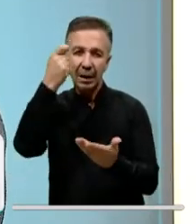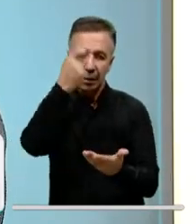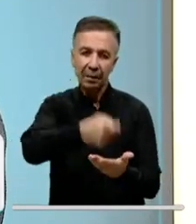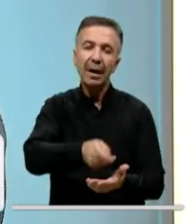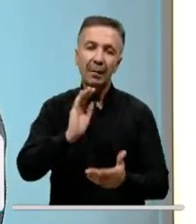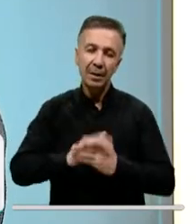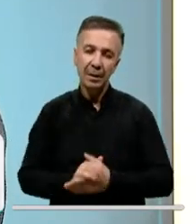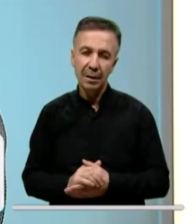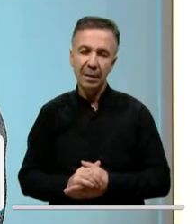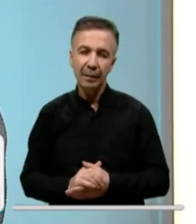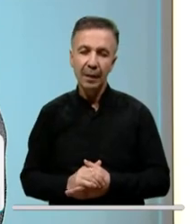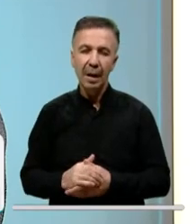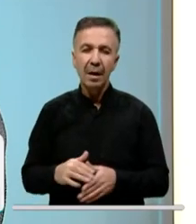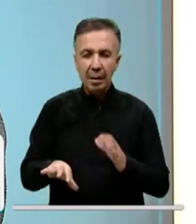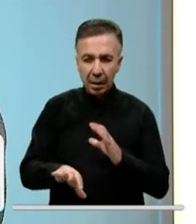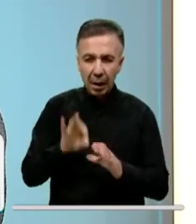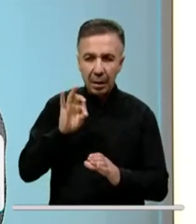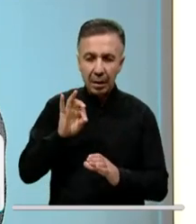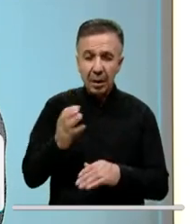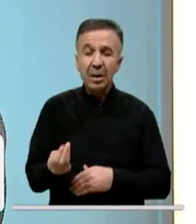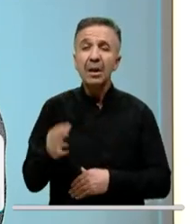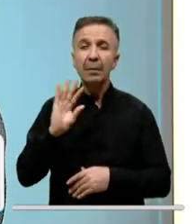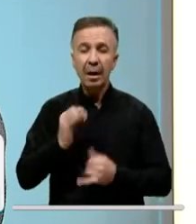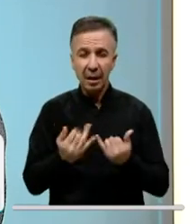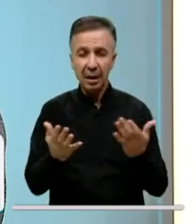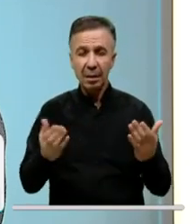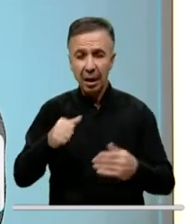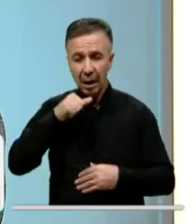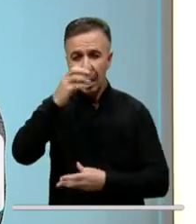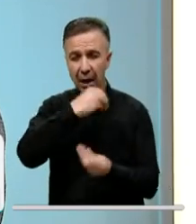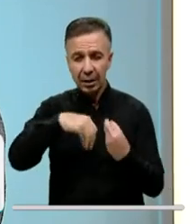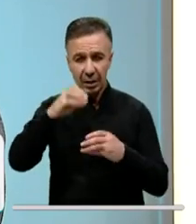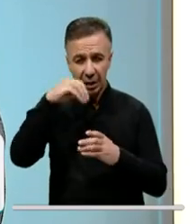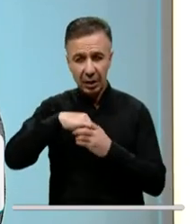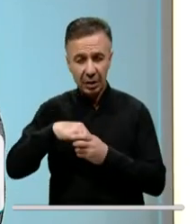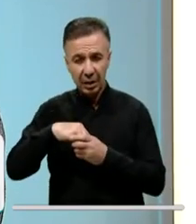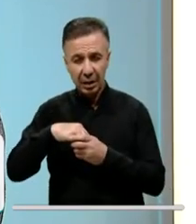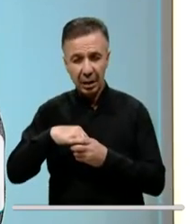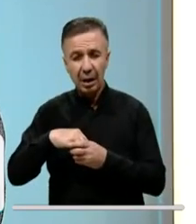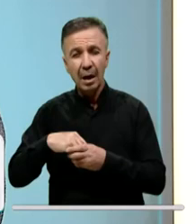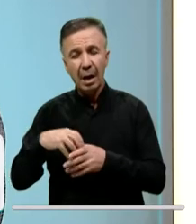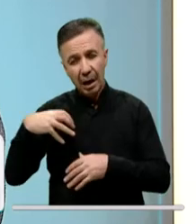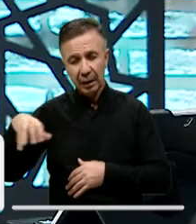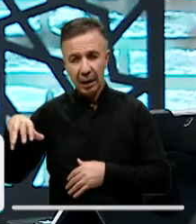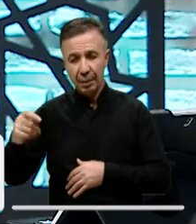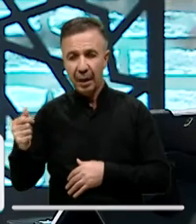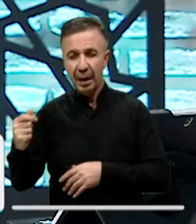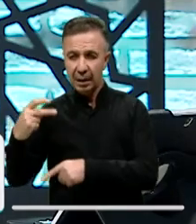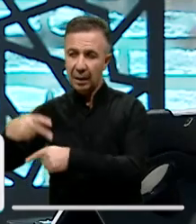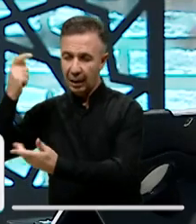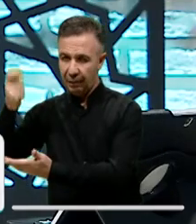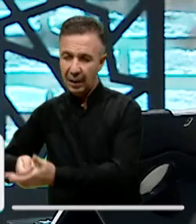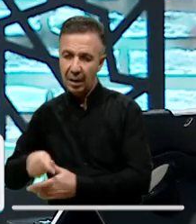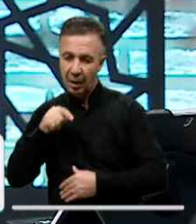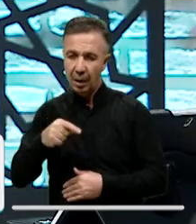kardeşlerimiz ise hac için ayırdıkları paraya zekat düşer. Eyvallah. Yani bu yıl kurada ismini